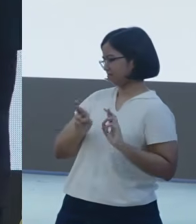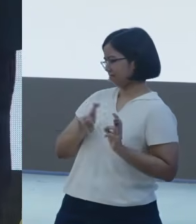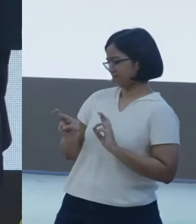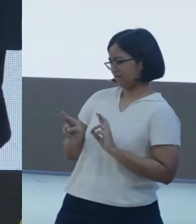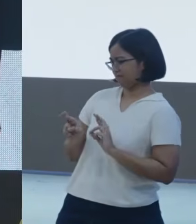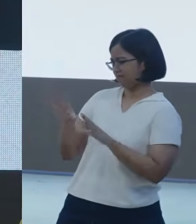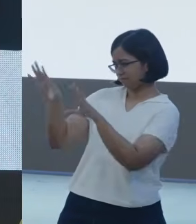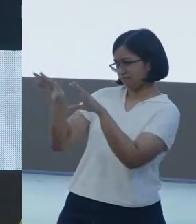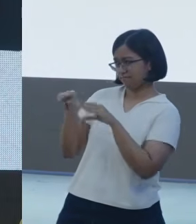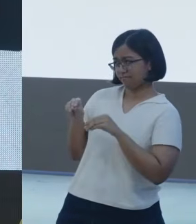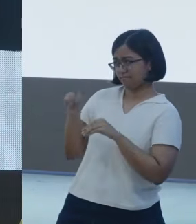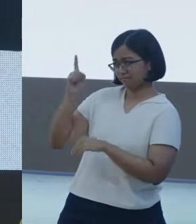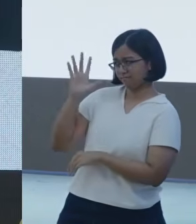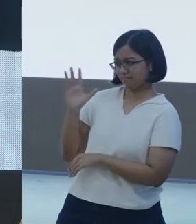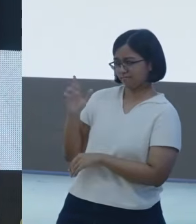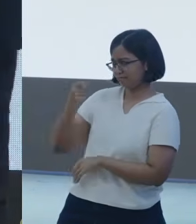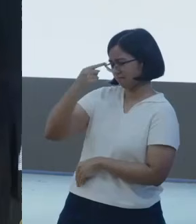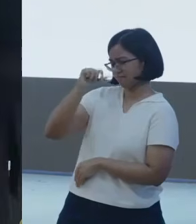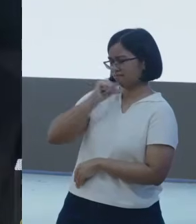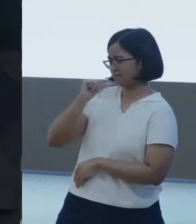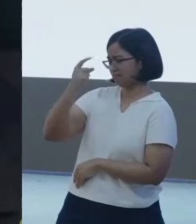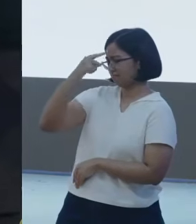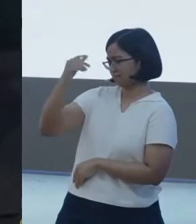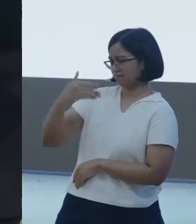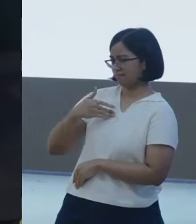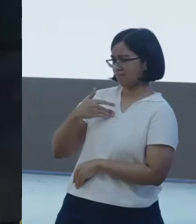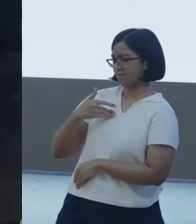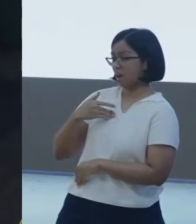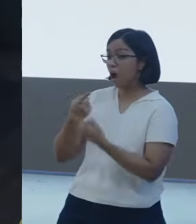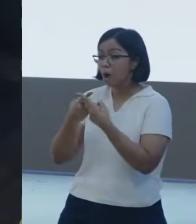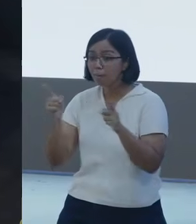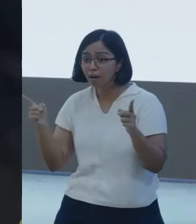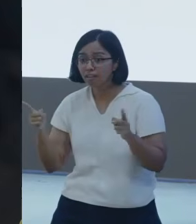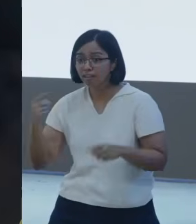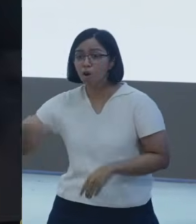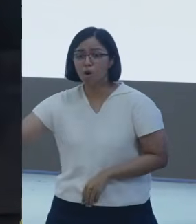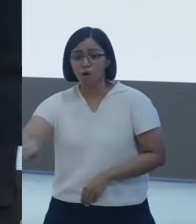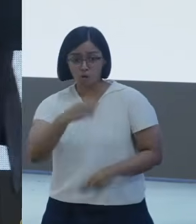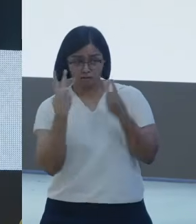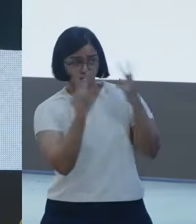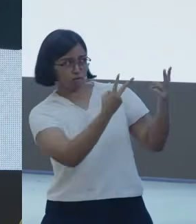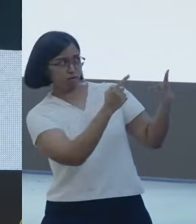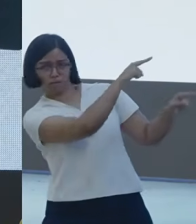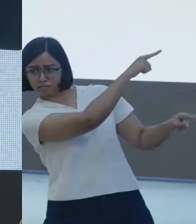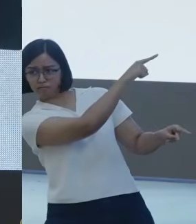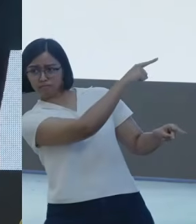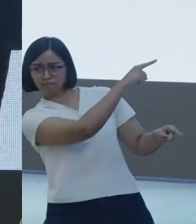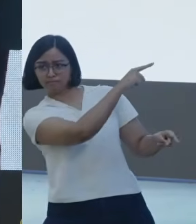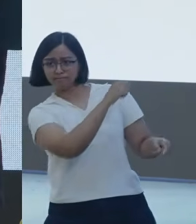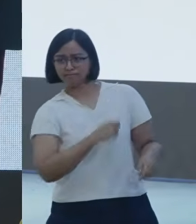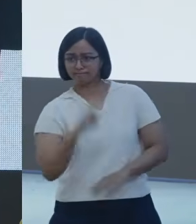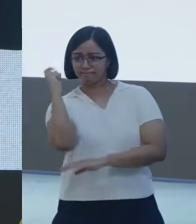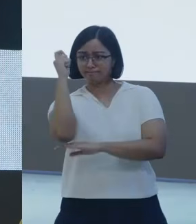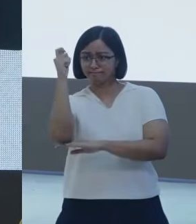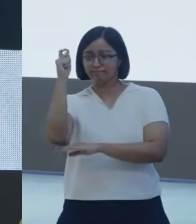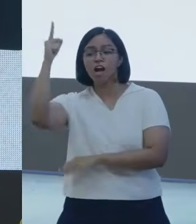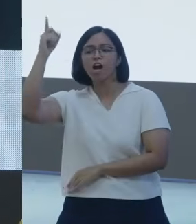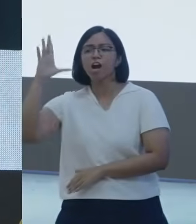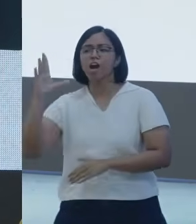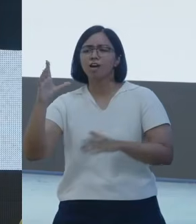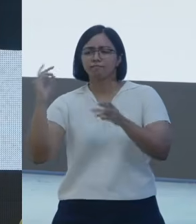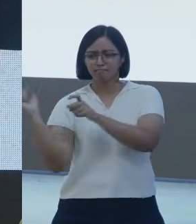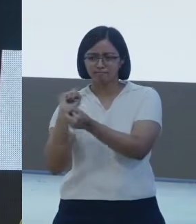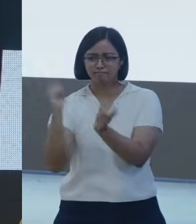Hindi po para sa akin yan. Nakita natin kanina. No? Binago ng Panginoon ang kanyang buhay.